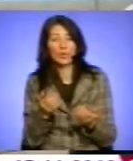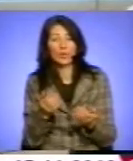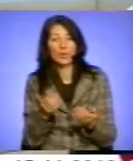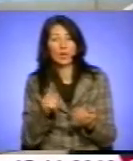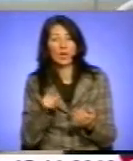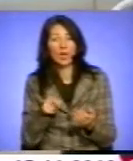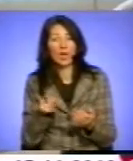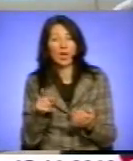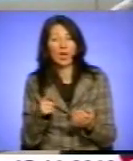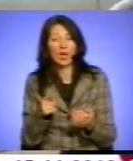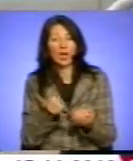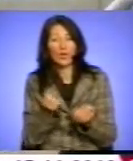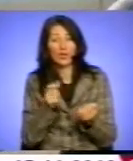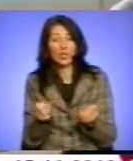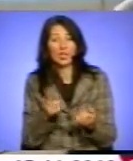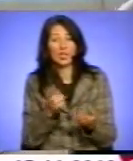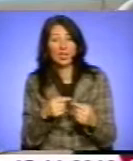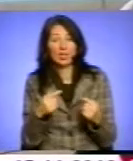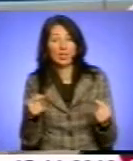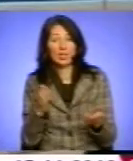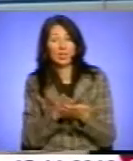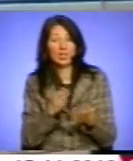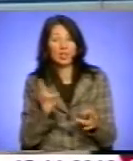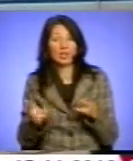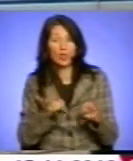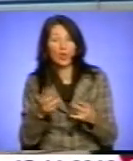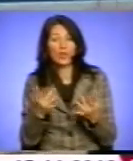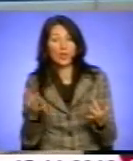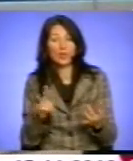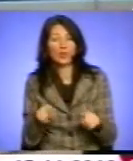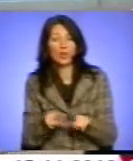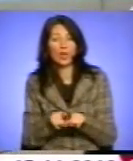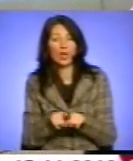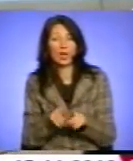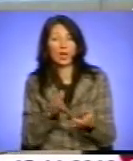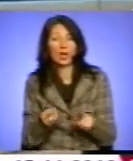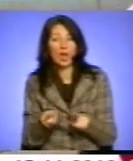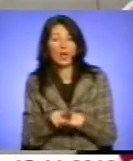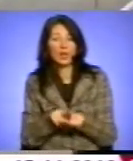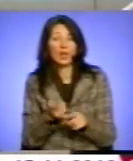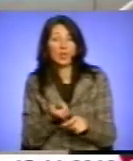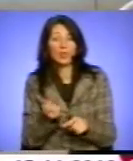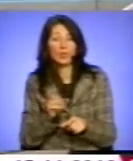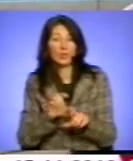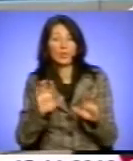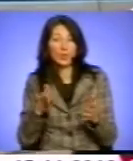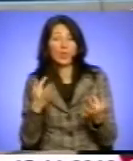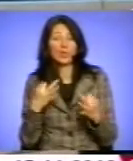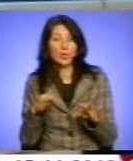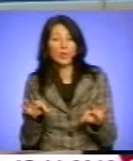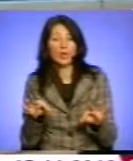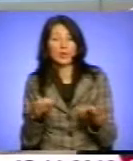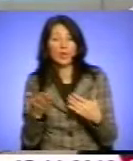знаєте, це водій такий є. Я часом знервований, що так, що це. А так, більшість дозволяють і все,